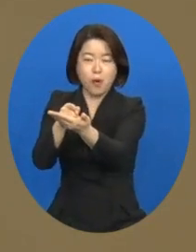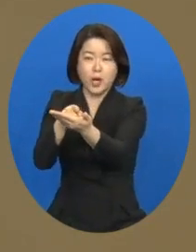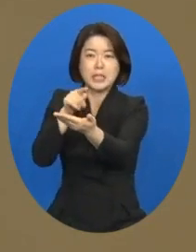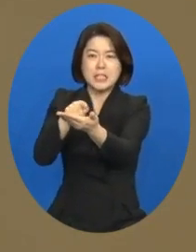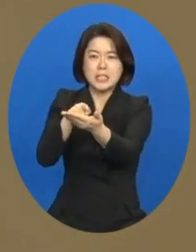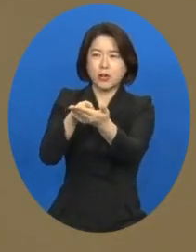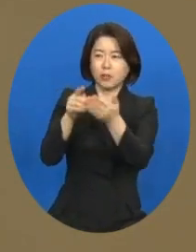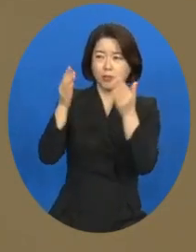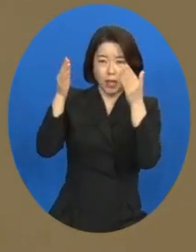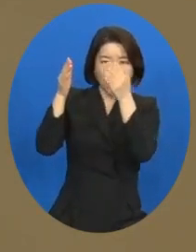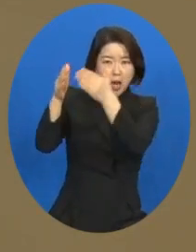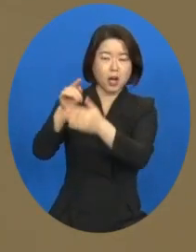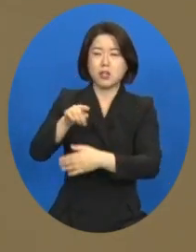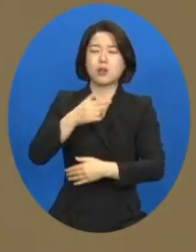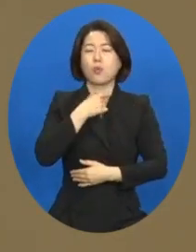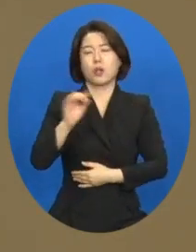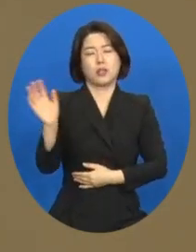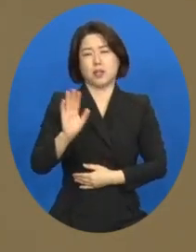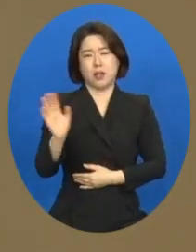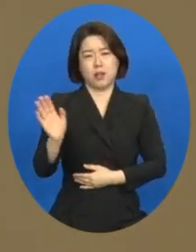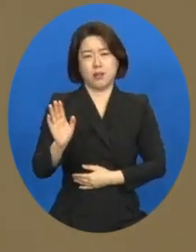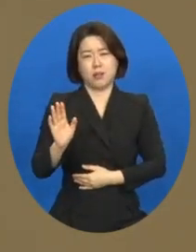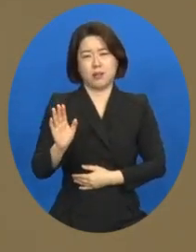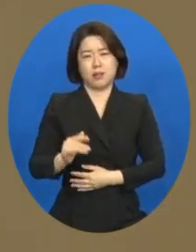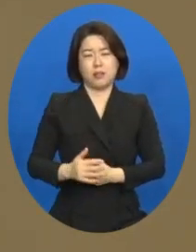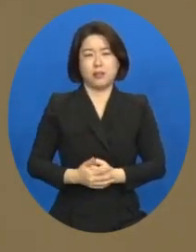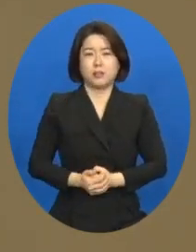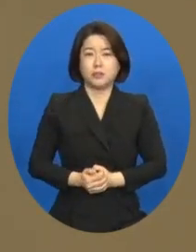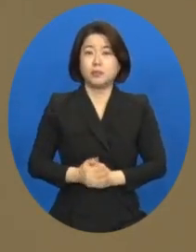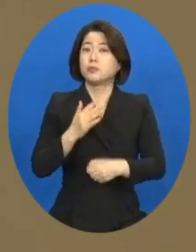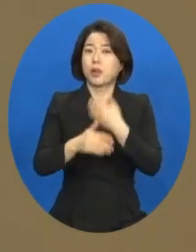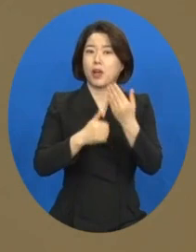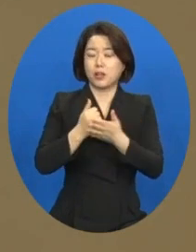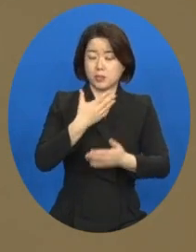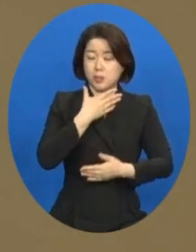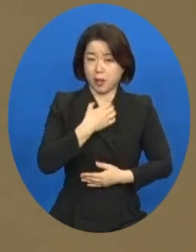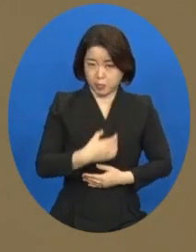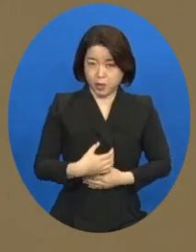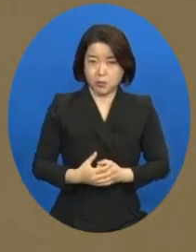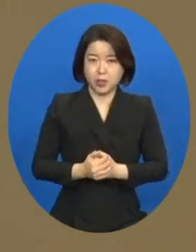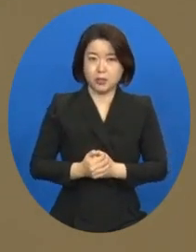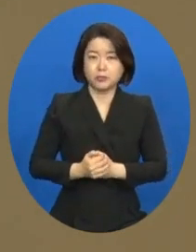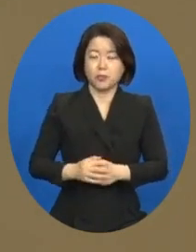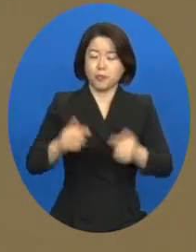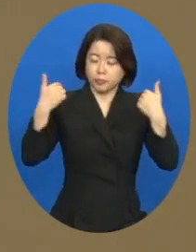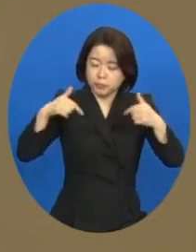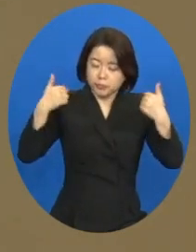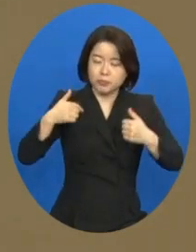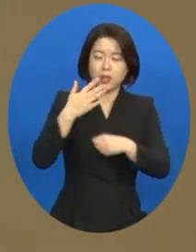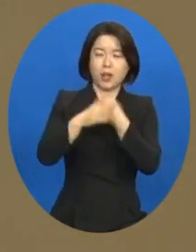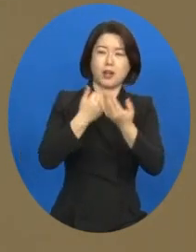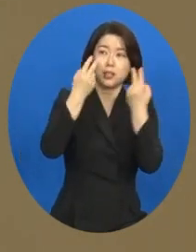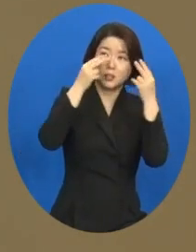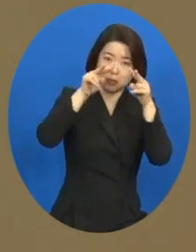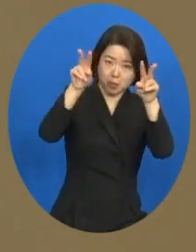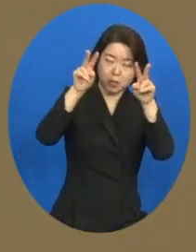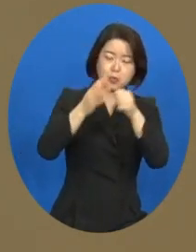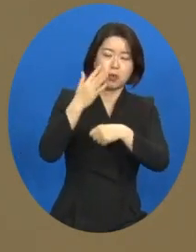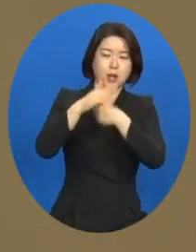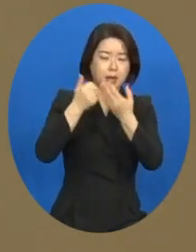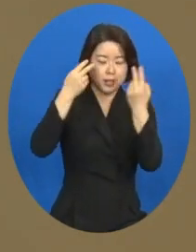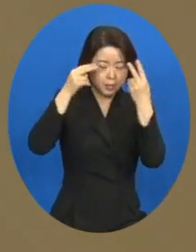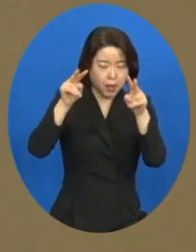가는, 이걸 원하지 않으신 거예요. 하나님은 아브라함이 항상 하나님을 바라보고 하나님을